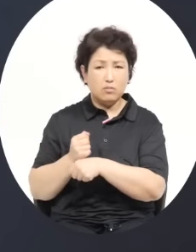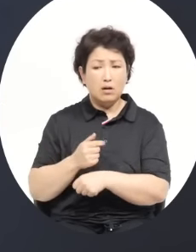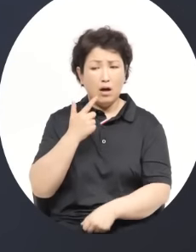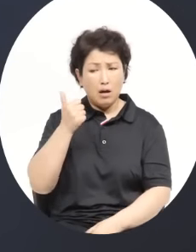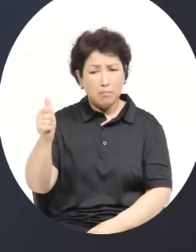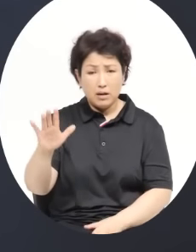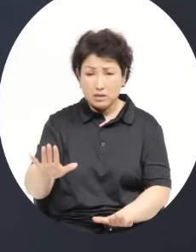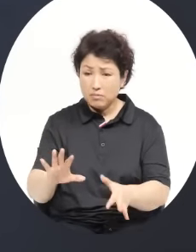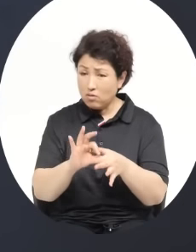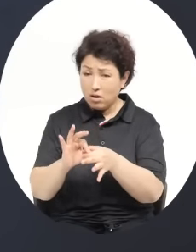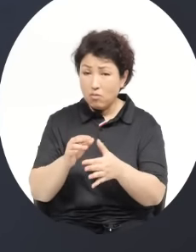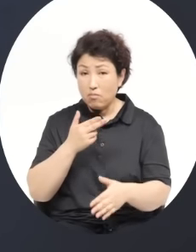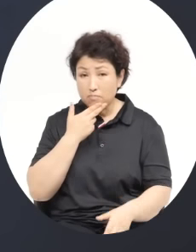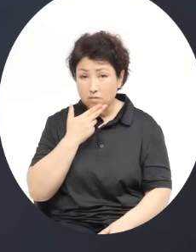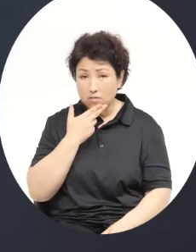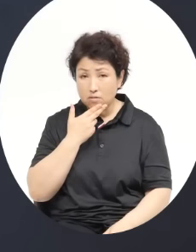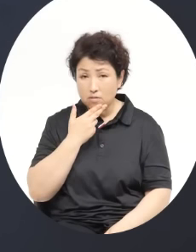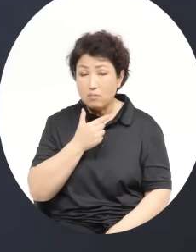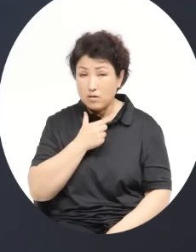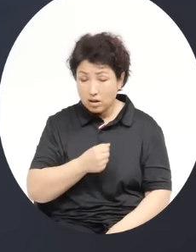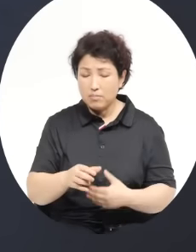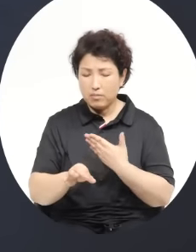돼요.